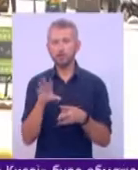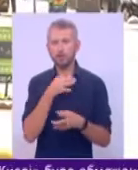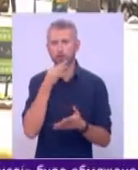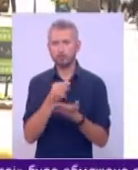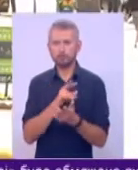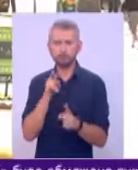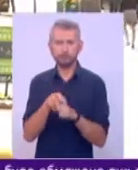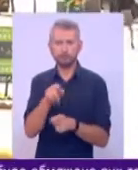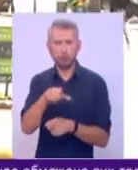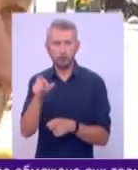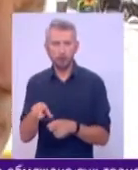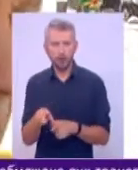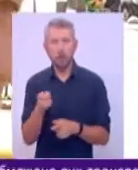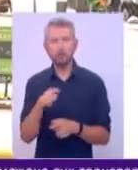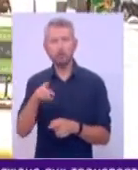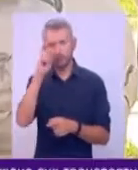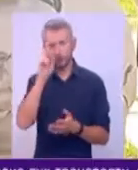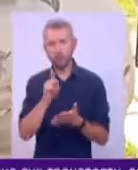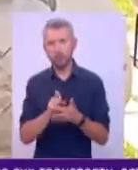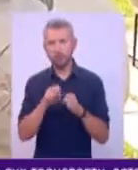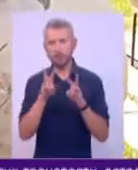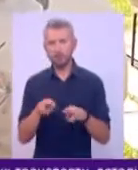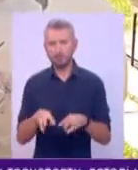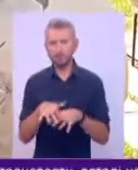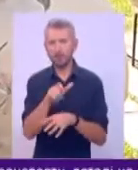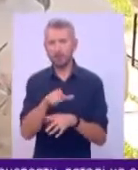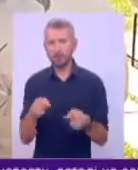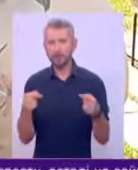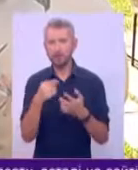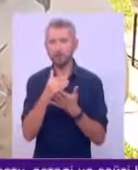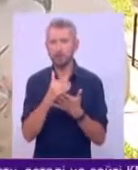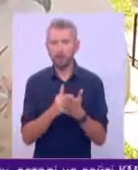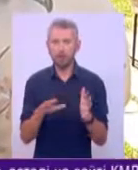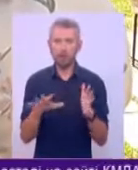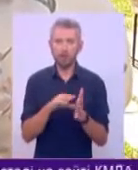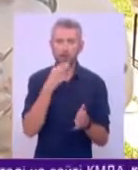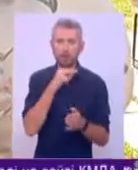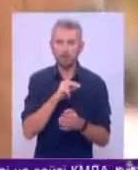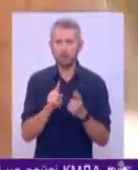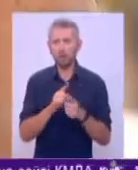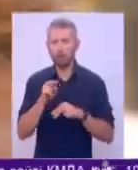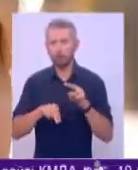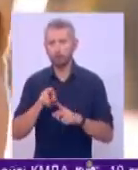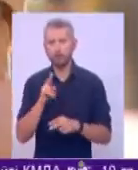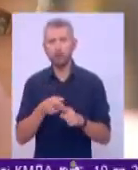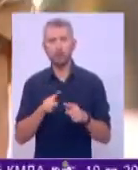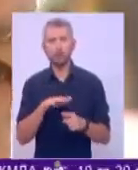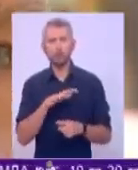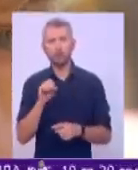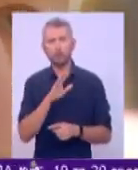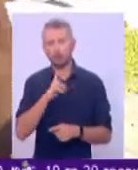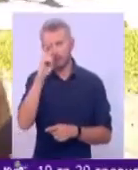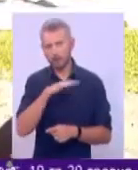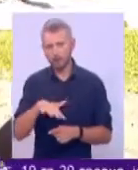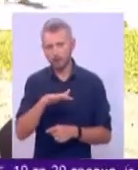на українців, адже держава має забезпечити населення відповідними програмами з енергоефективності та реконструкції, як це було в європейських